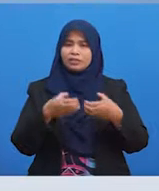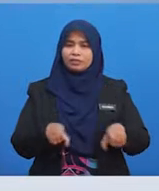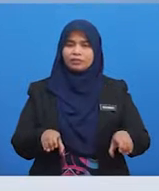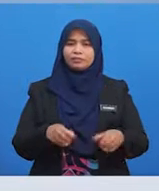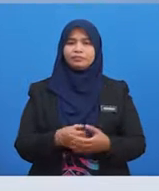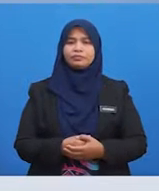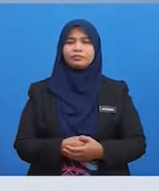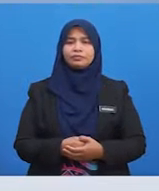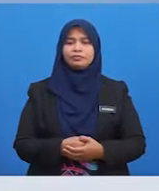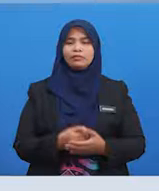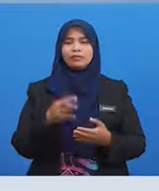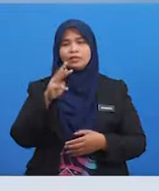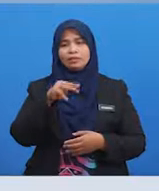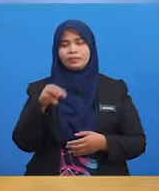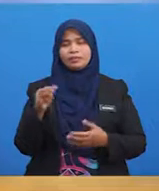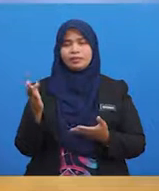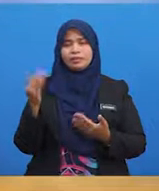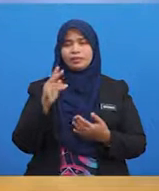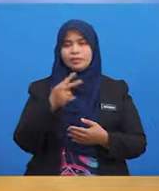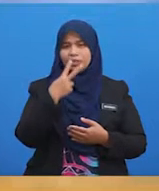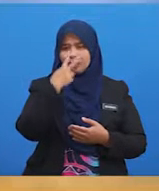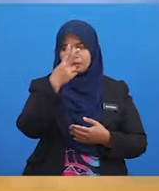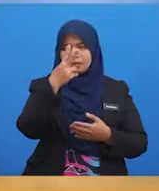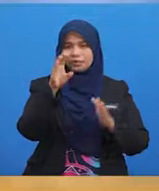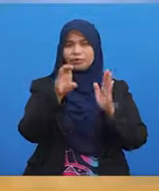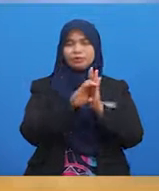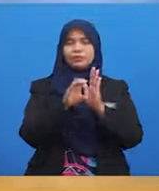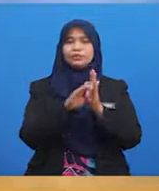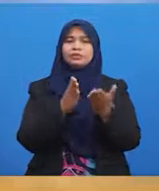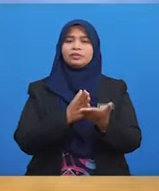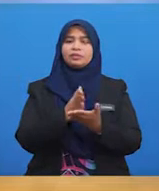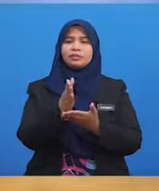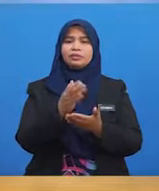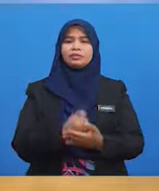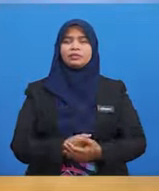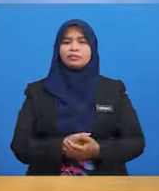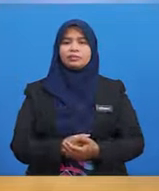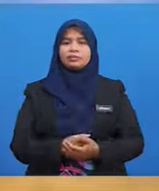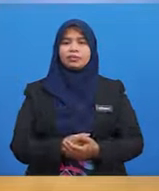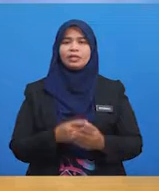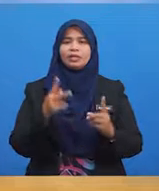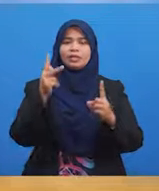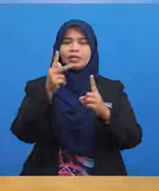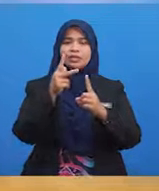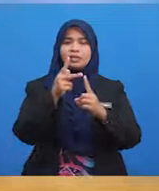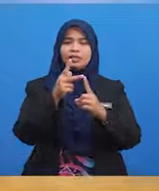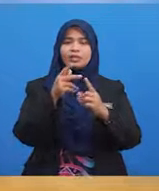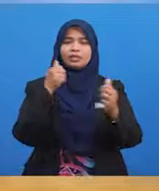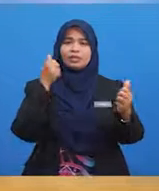Murid-murid, mari kita lihat contoh seterusnya. Ke